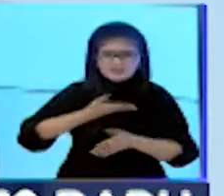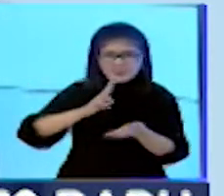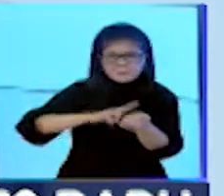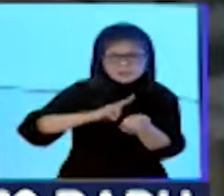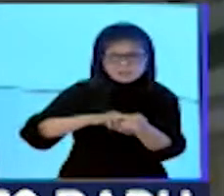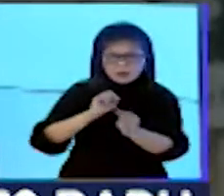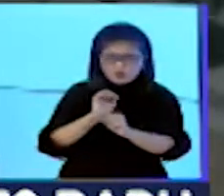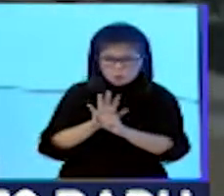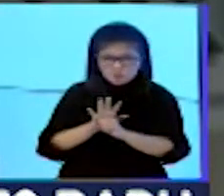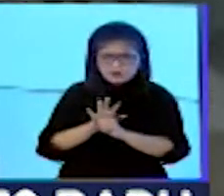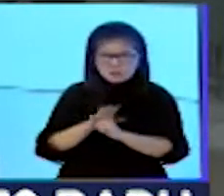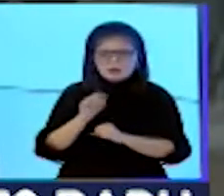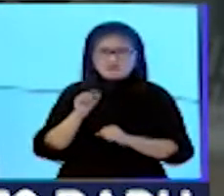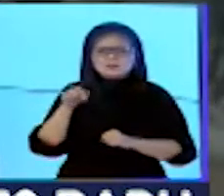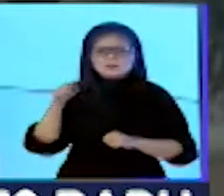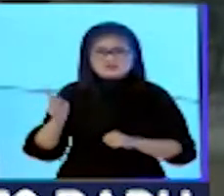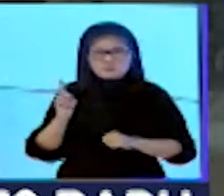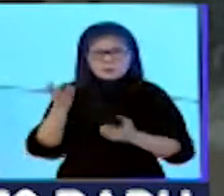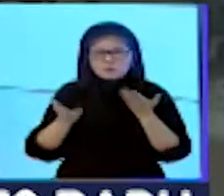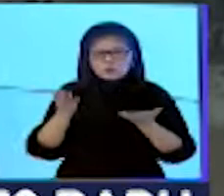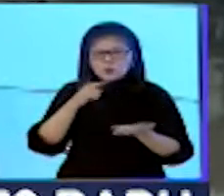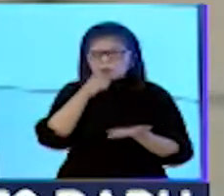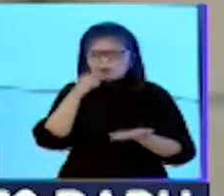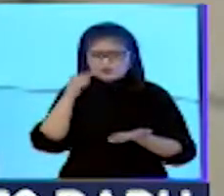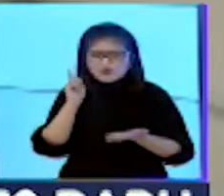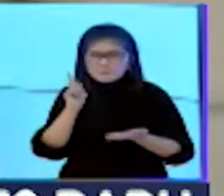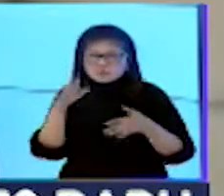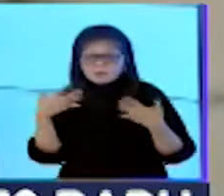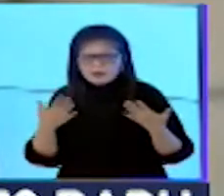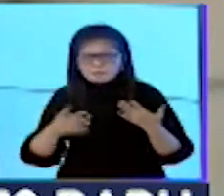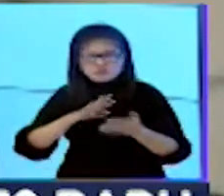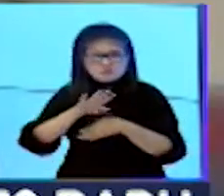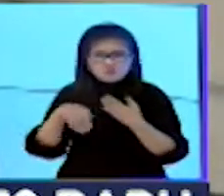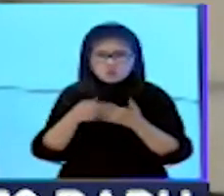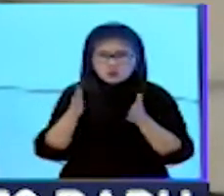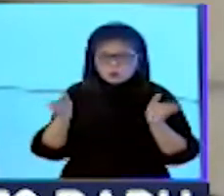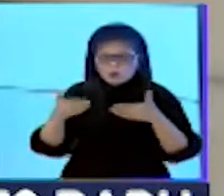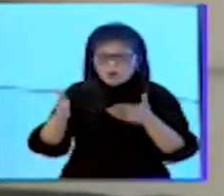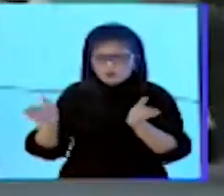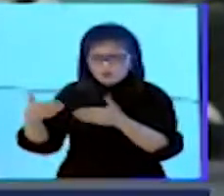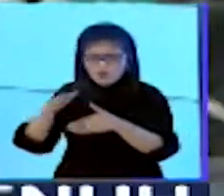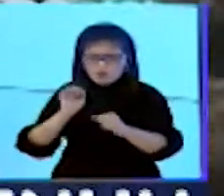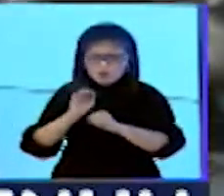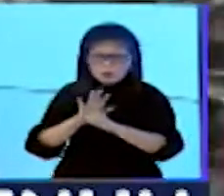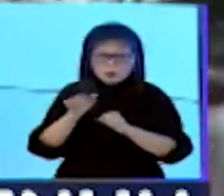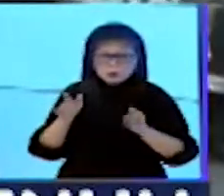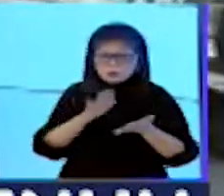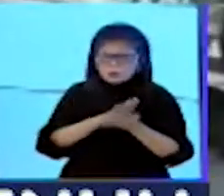minggu. Hal ini terpaksa dilakukan karena seluruh ruang isolasi perawatan pasien COVID-19 telah